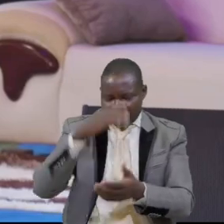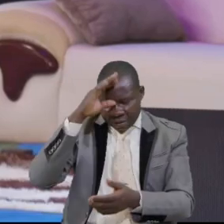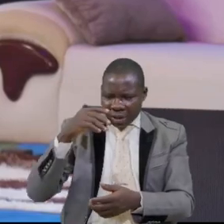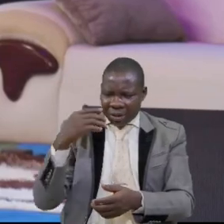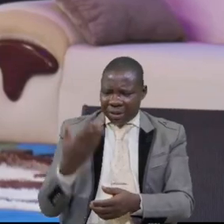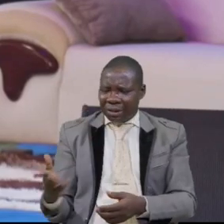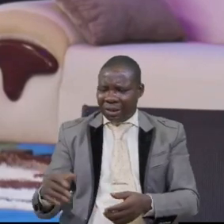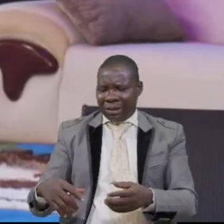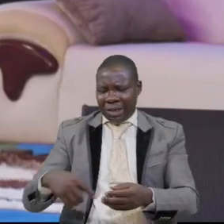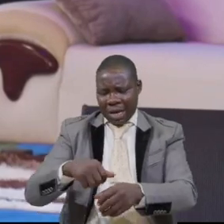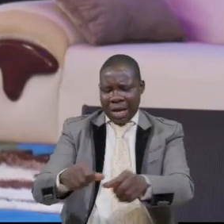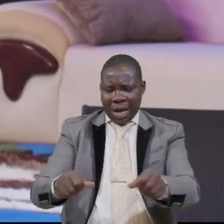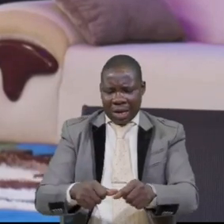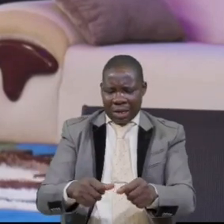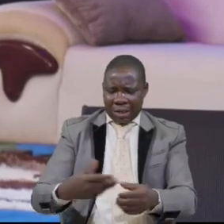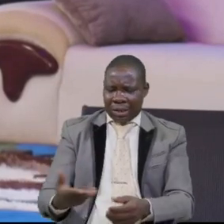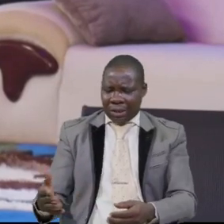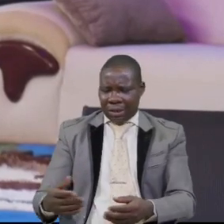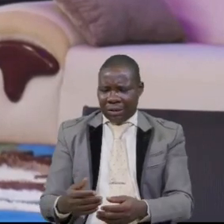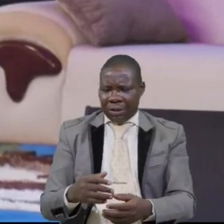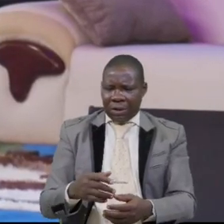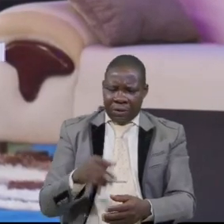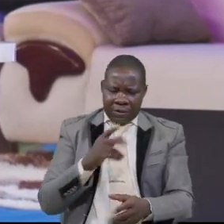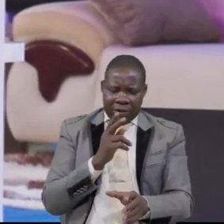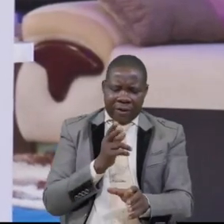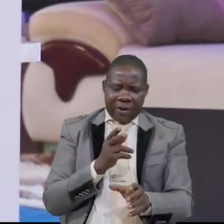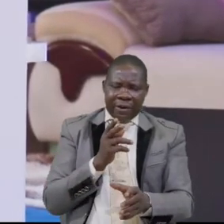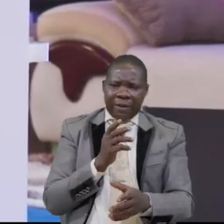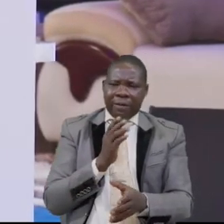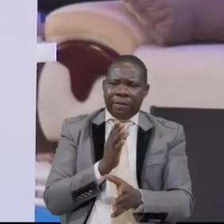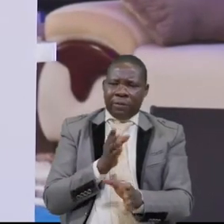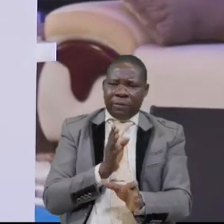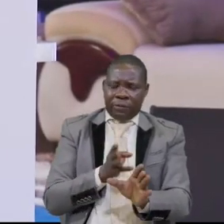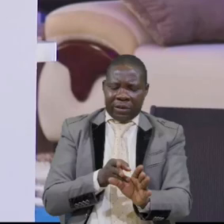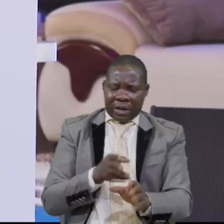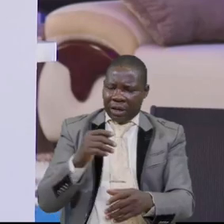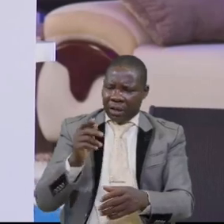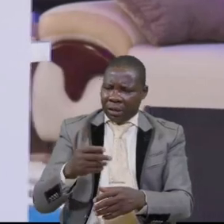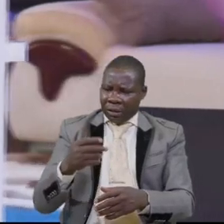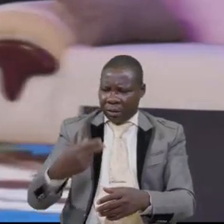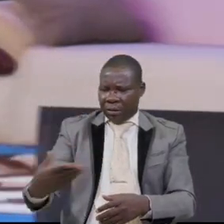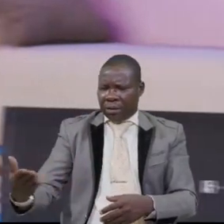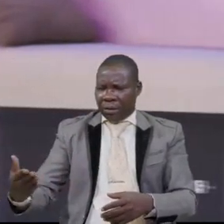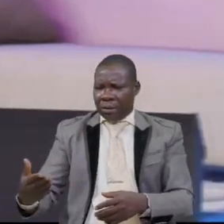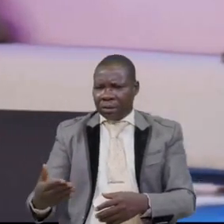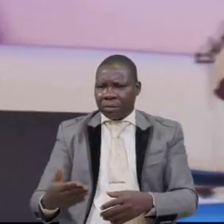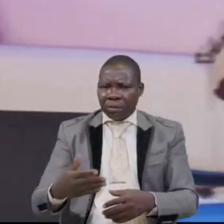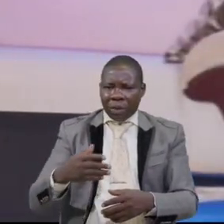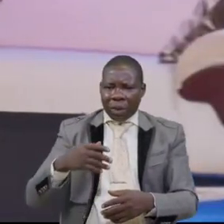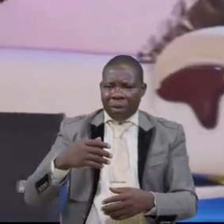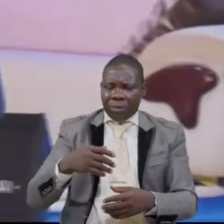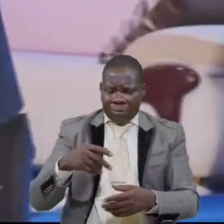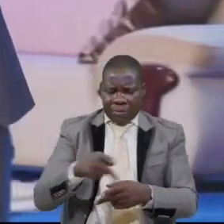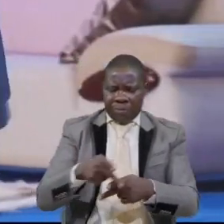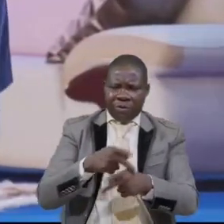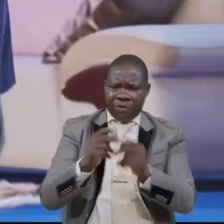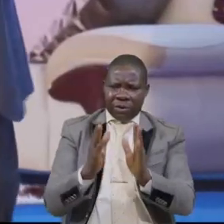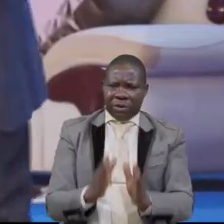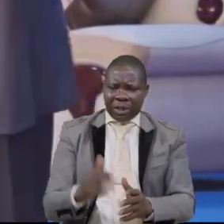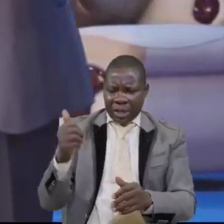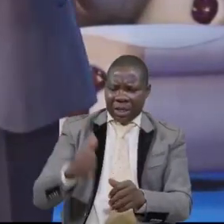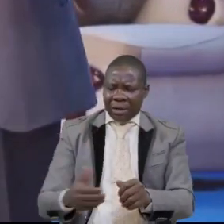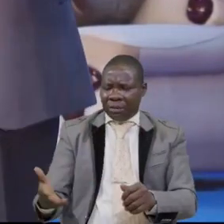physiques, les choses psychologiques, les choses philosophiques et les choses professionnelles. Tout ce qui se passe autour